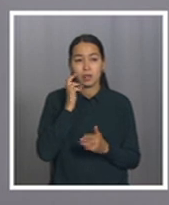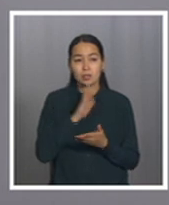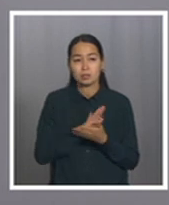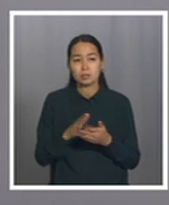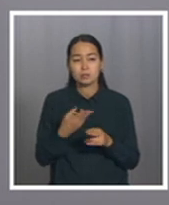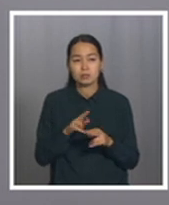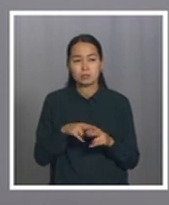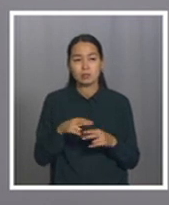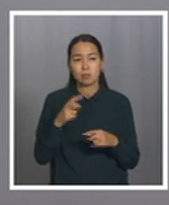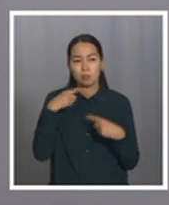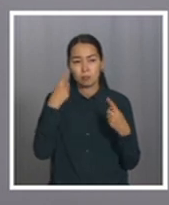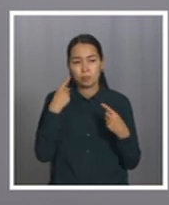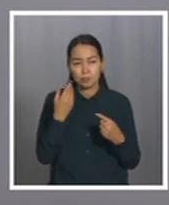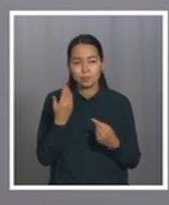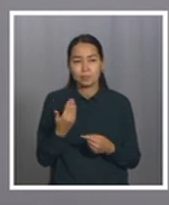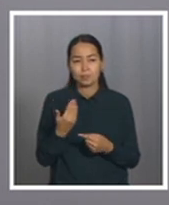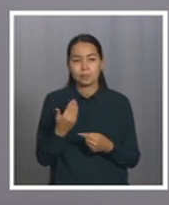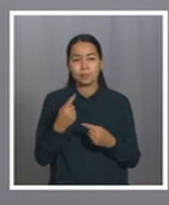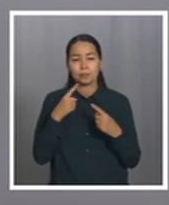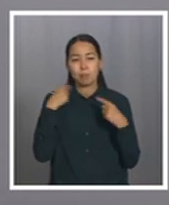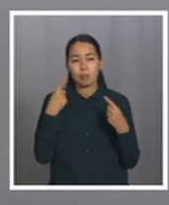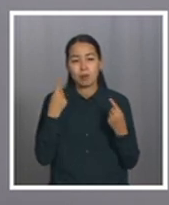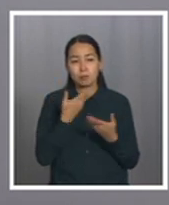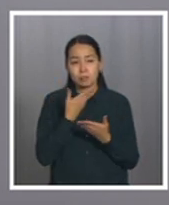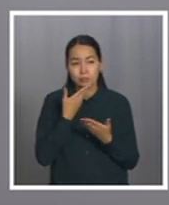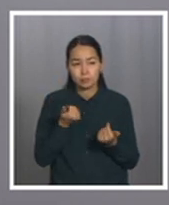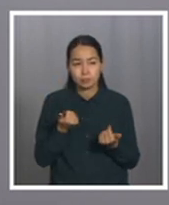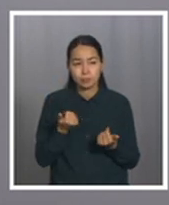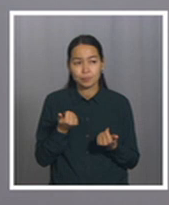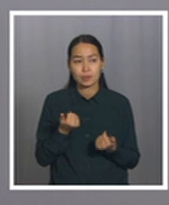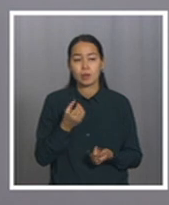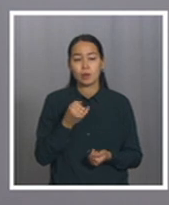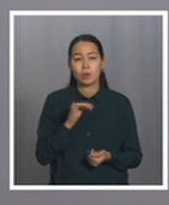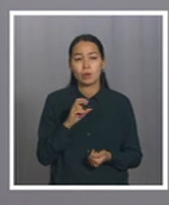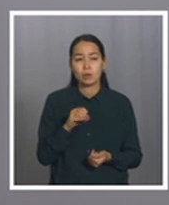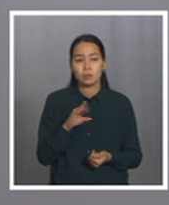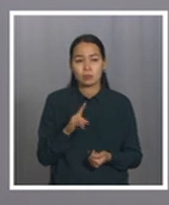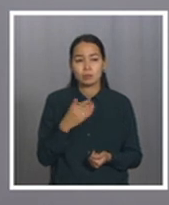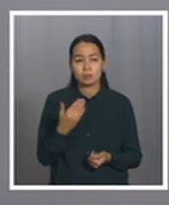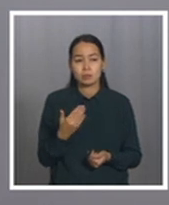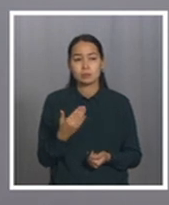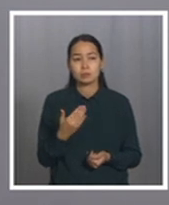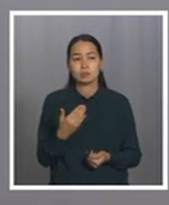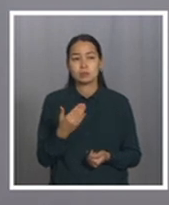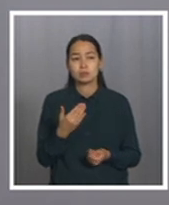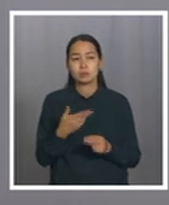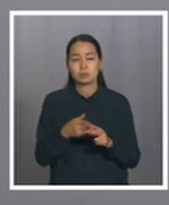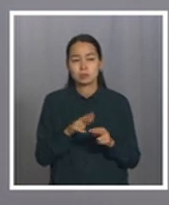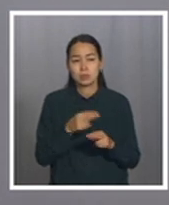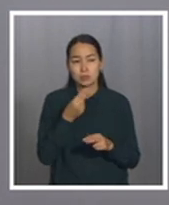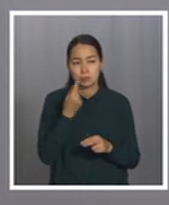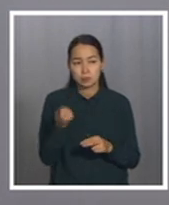мал, демек малы да жоқ, ауқаты ас тамақ, шабақты